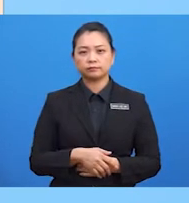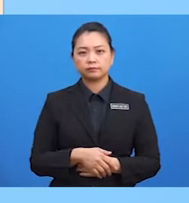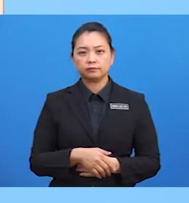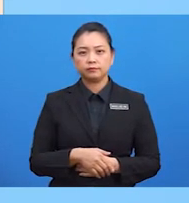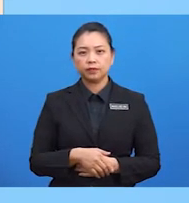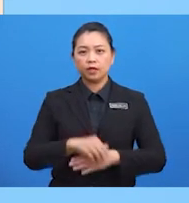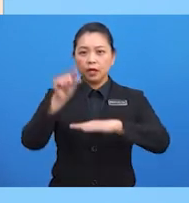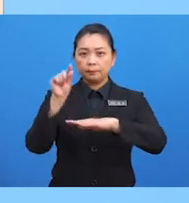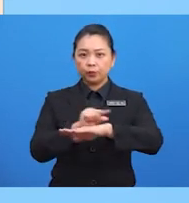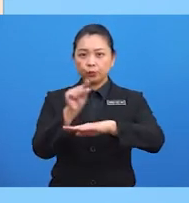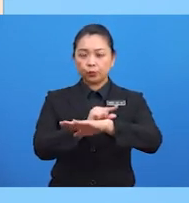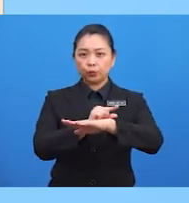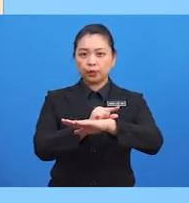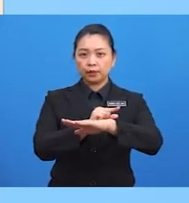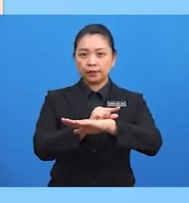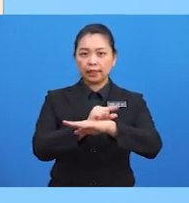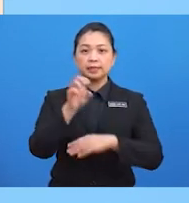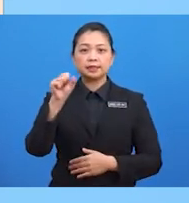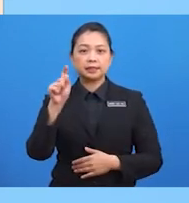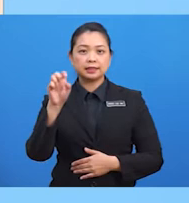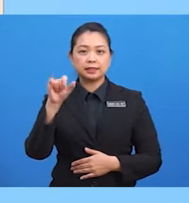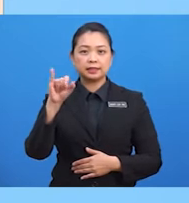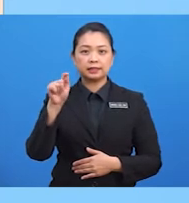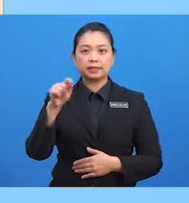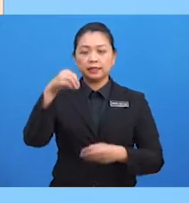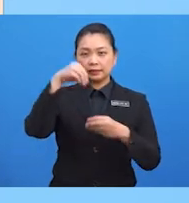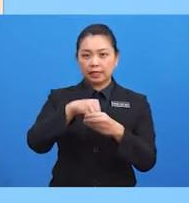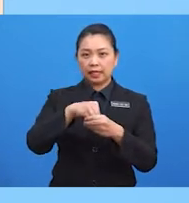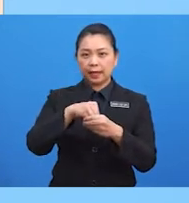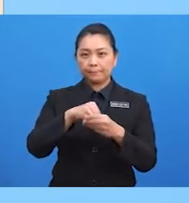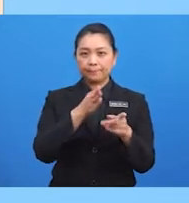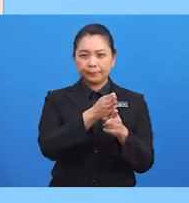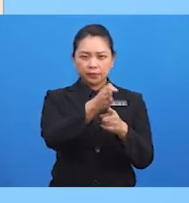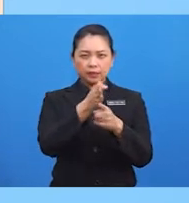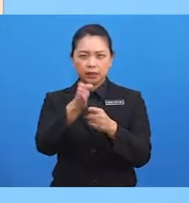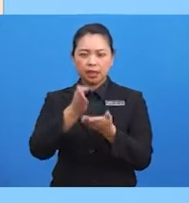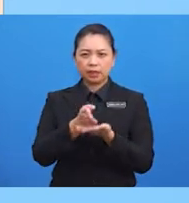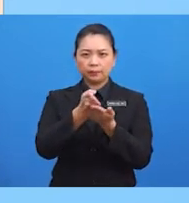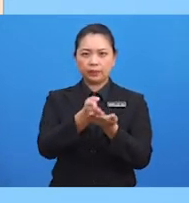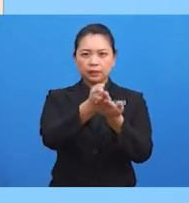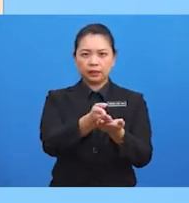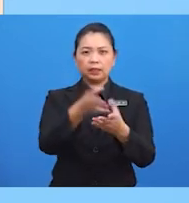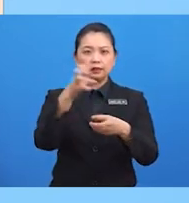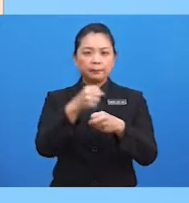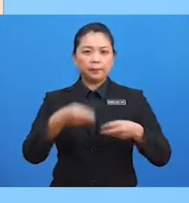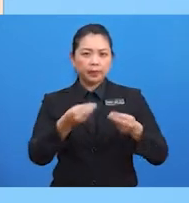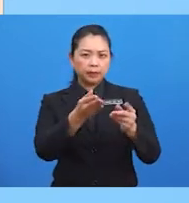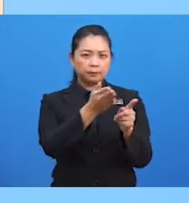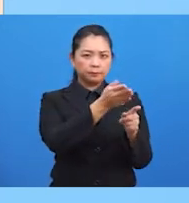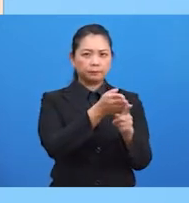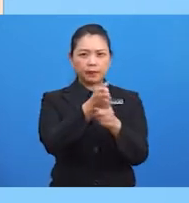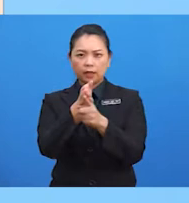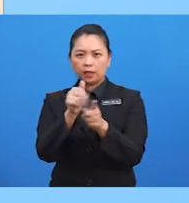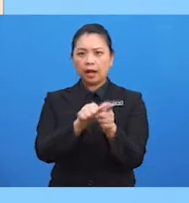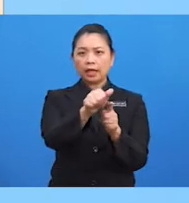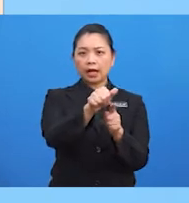Penggunaan satelit dalam bidang pelayaran dapat memberi panduan kepada kapal laut dan